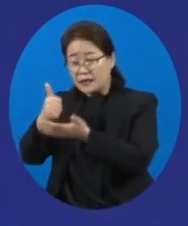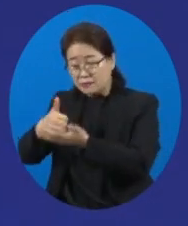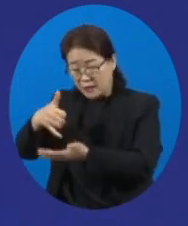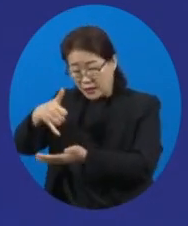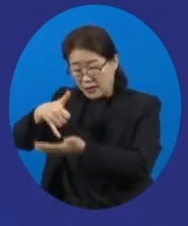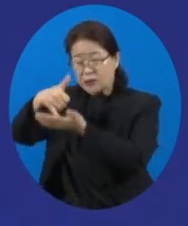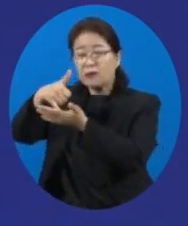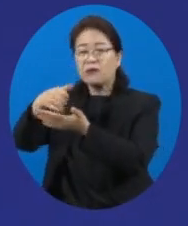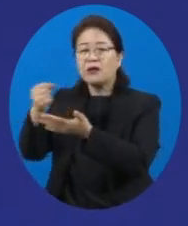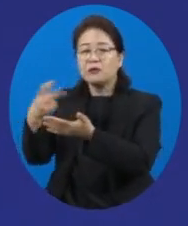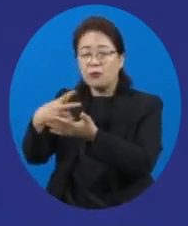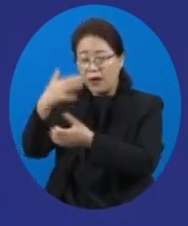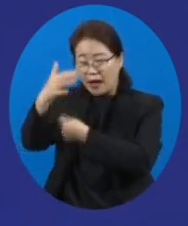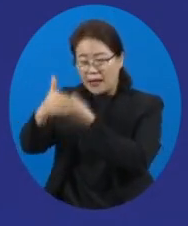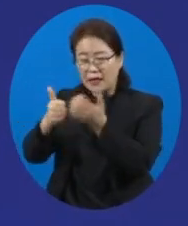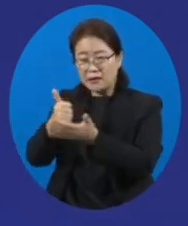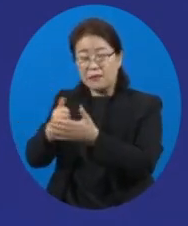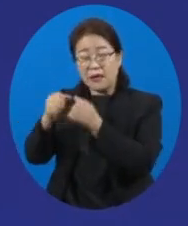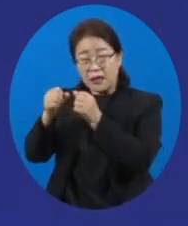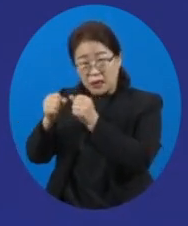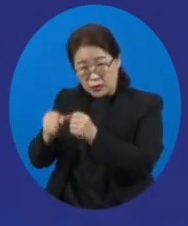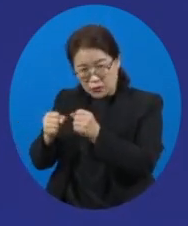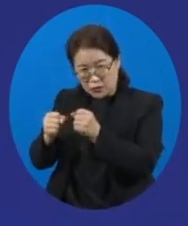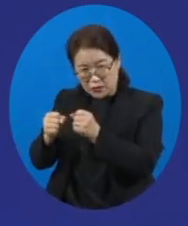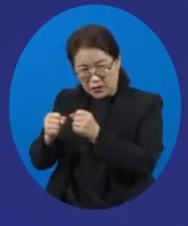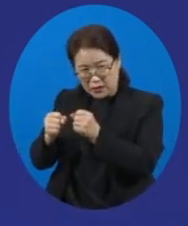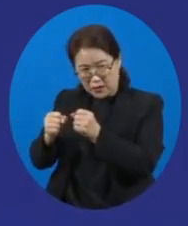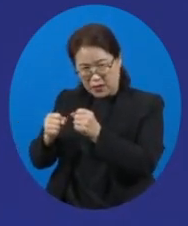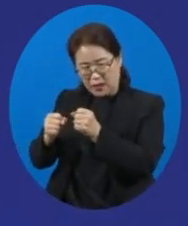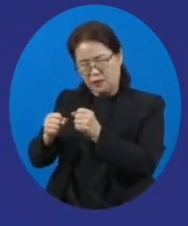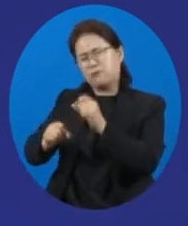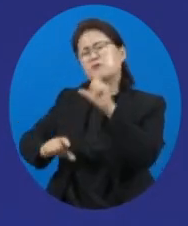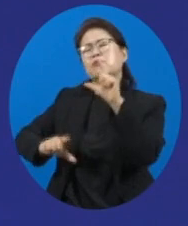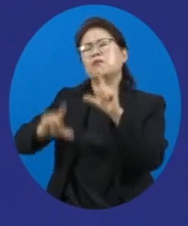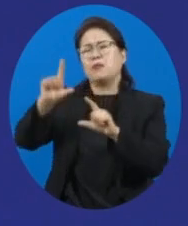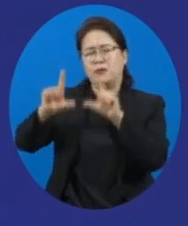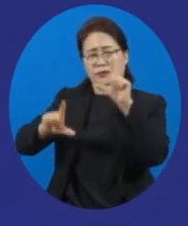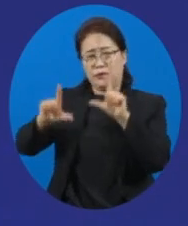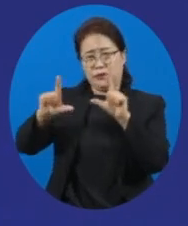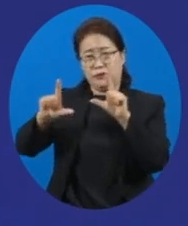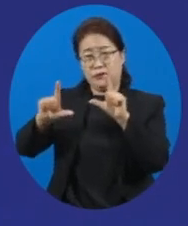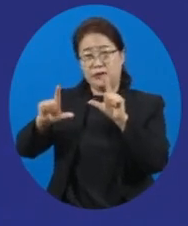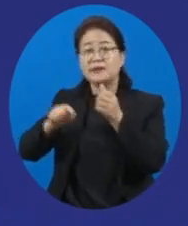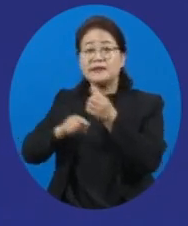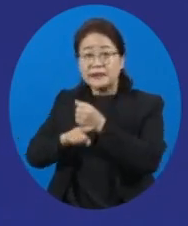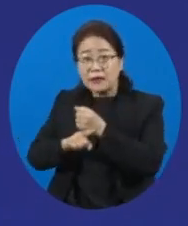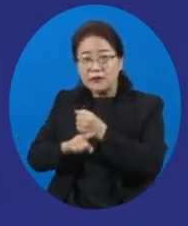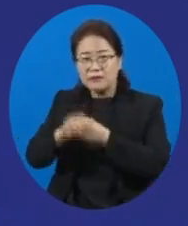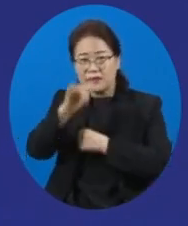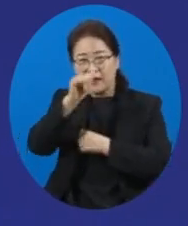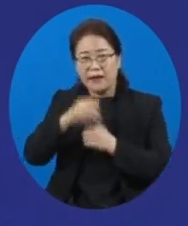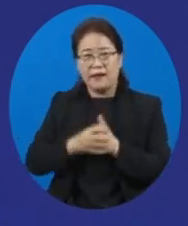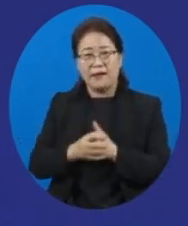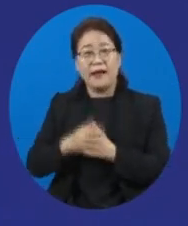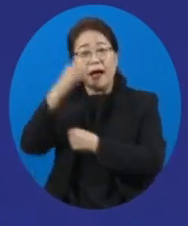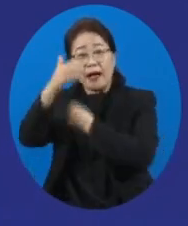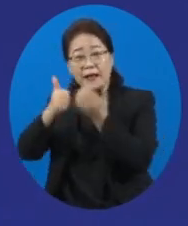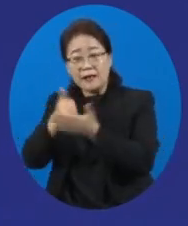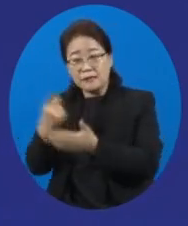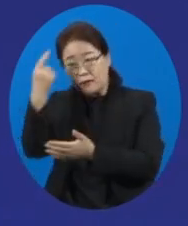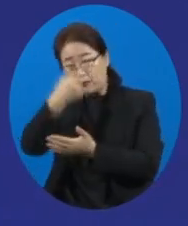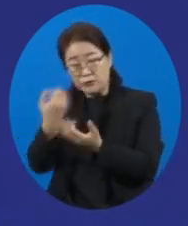인격과 하나님의 존재를 상징하는 말입니다. 그러므로 하나님의